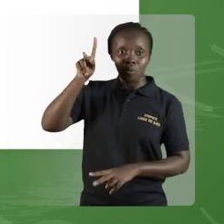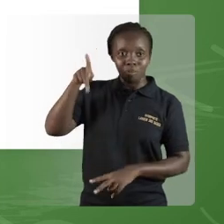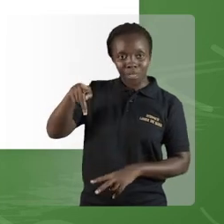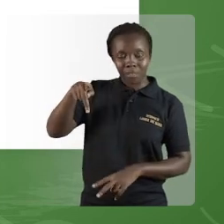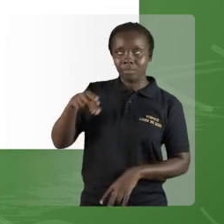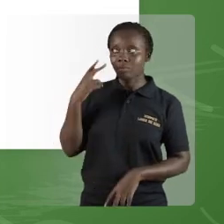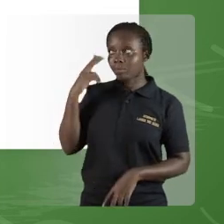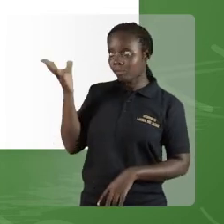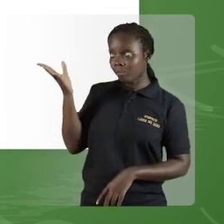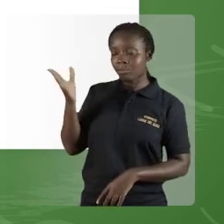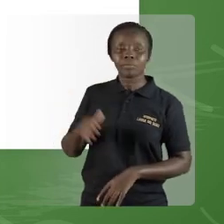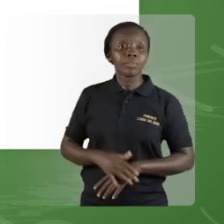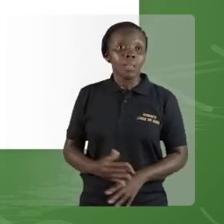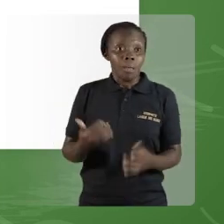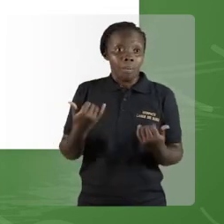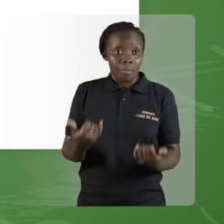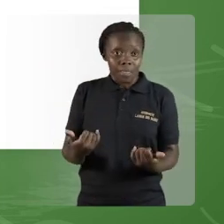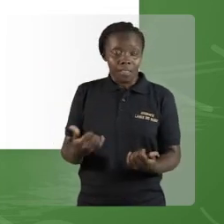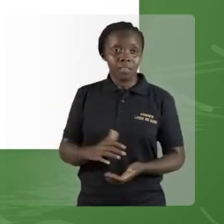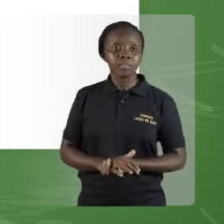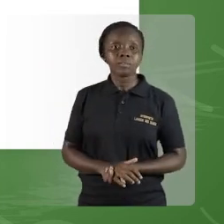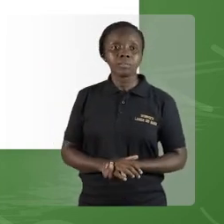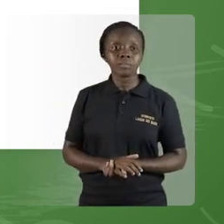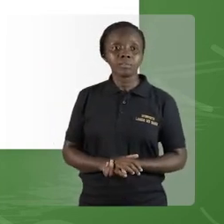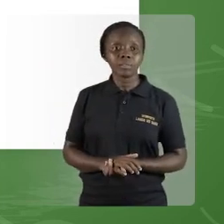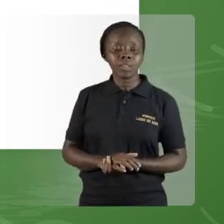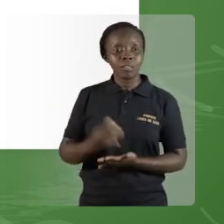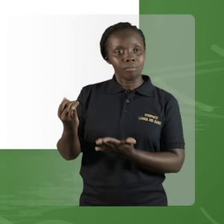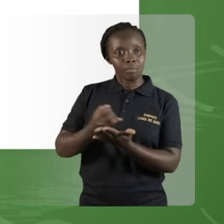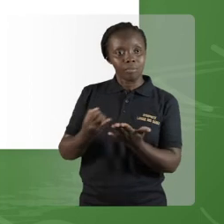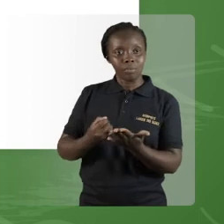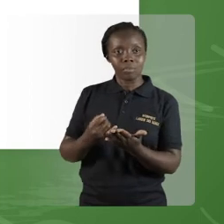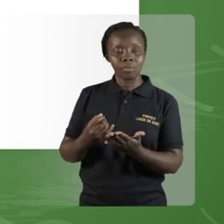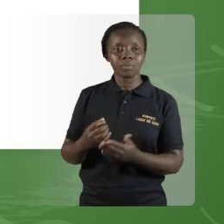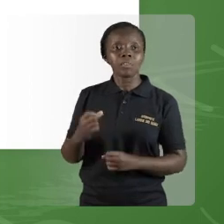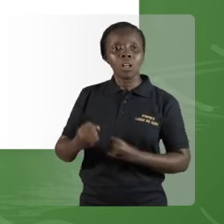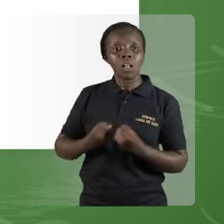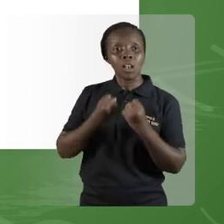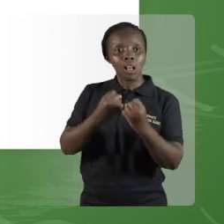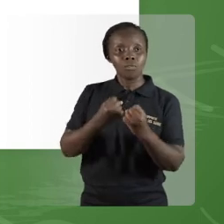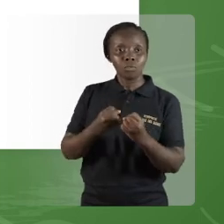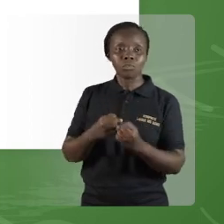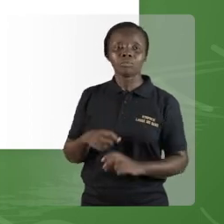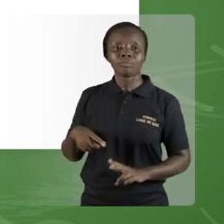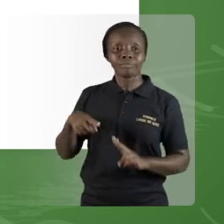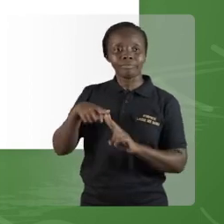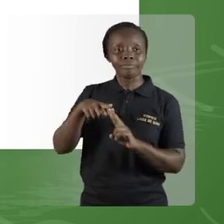Passons à la représentation de la force F, la force de Laplace.